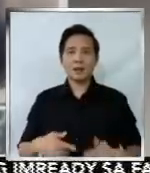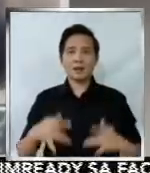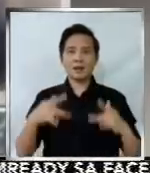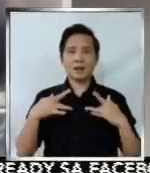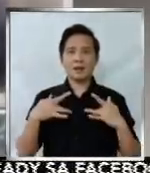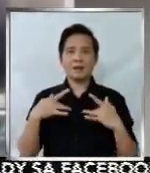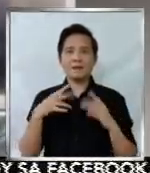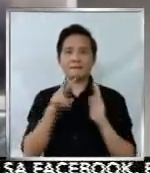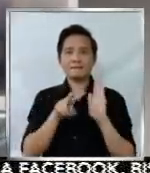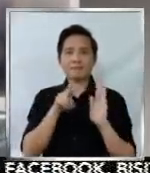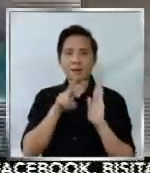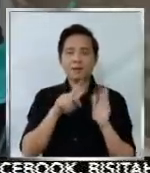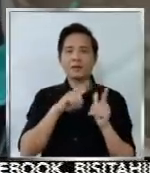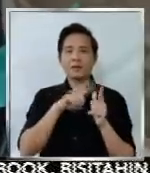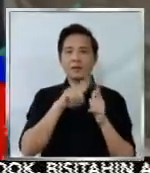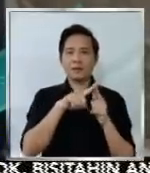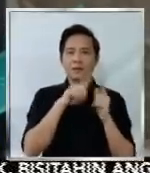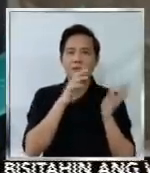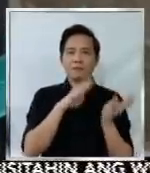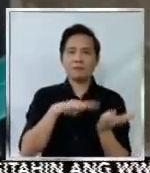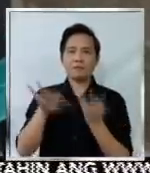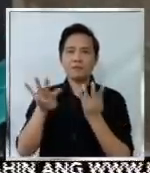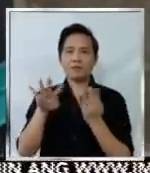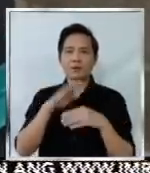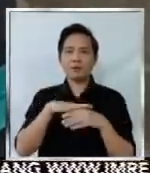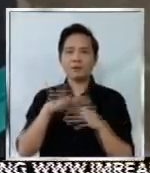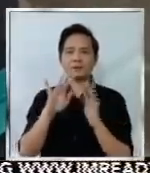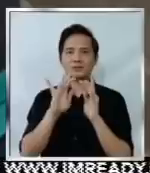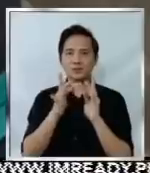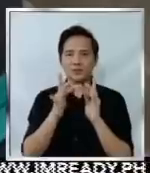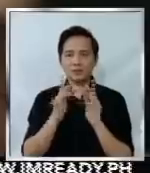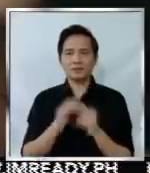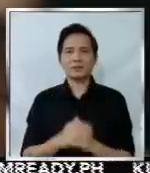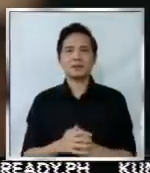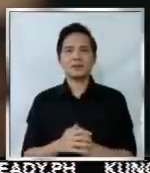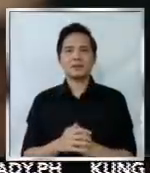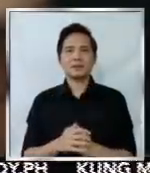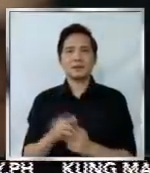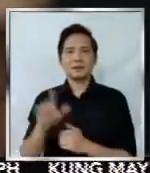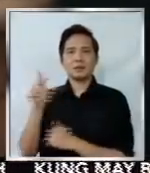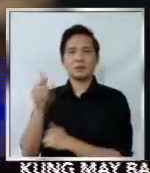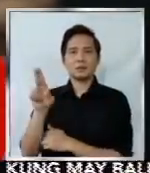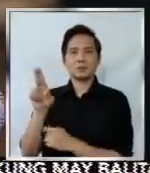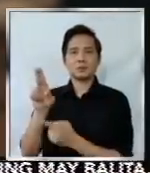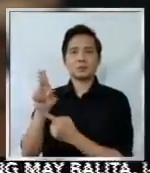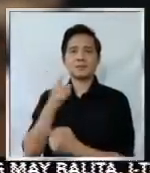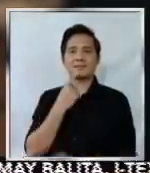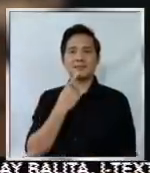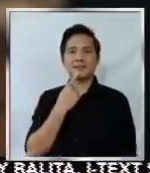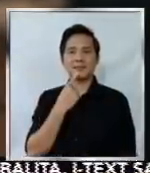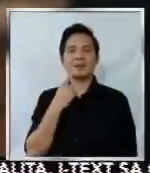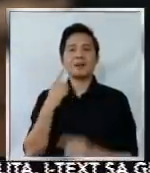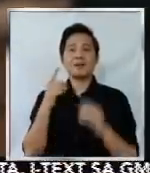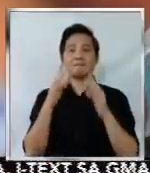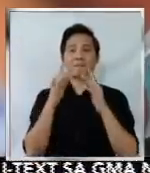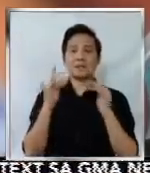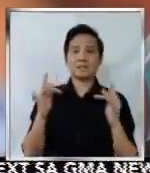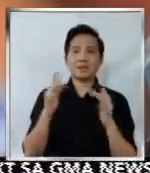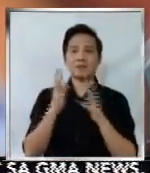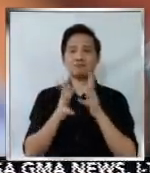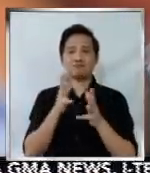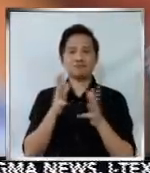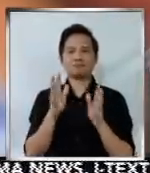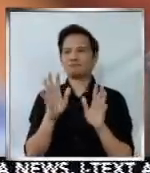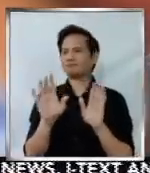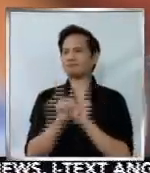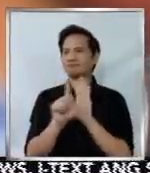ng litrato sa social media. Sabi po ng lokal na pamahalaan ng Apalit, kahit fiesta ay may resolusyon silang